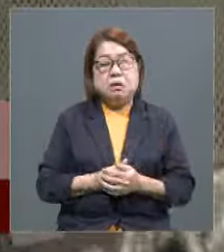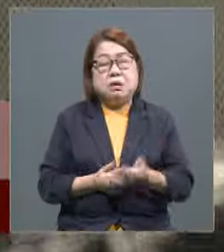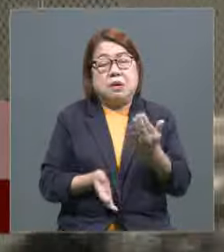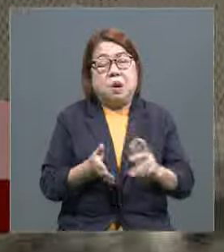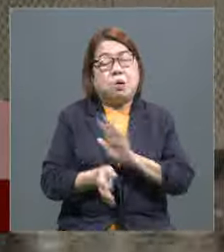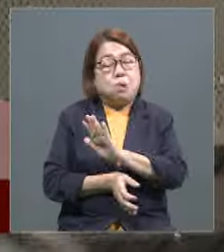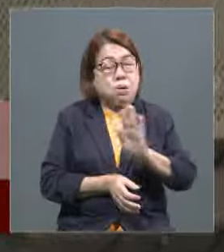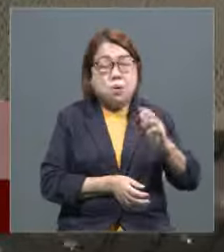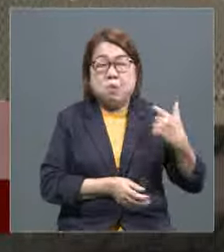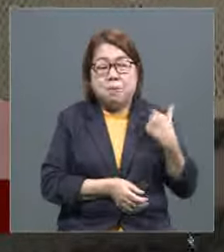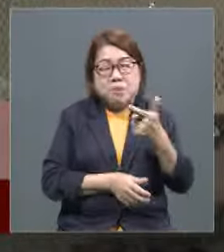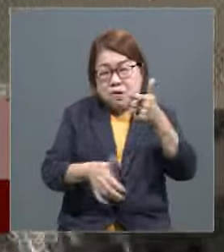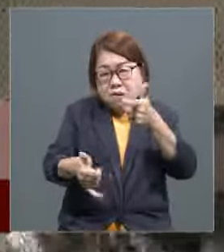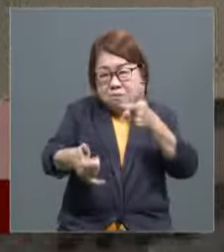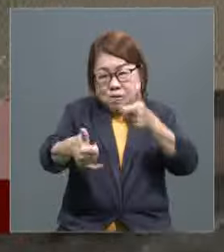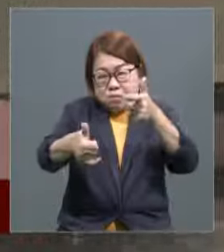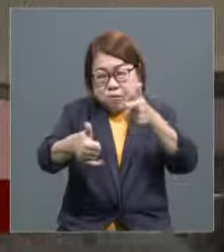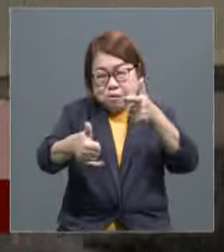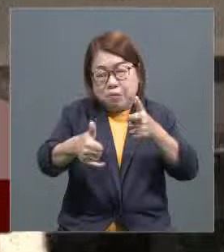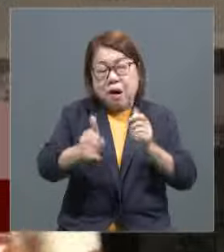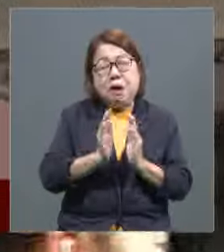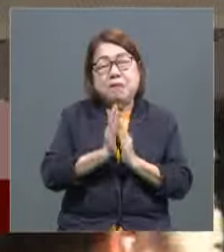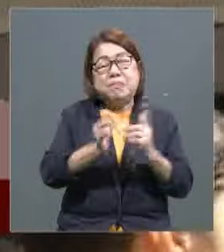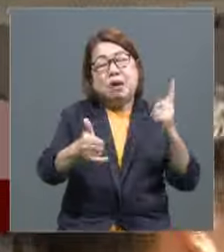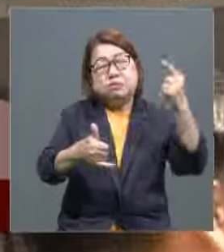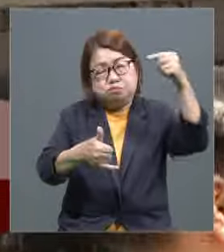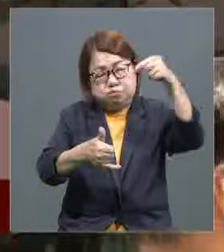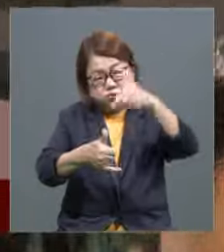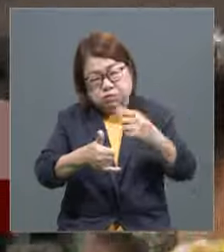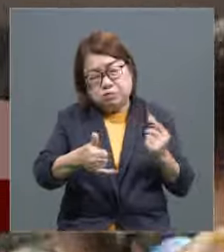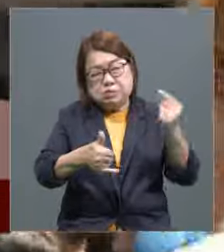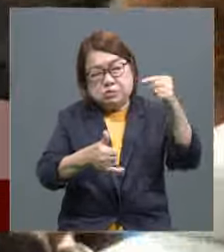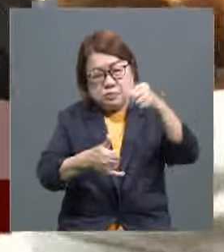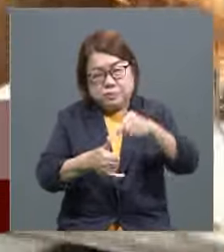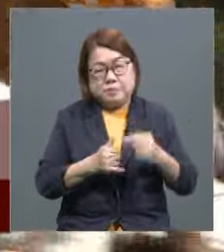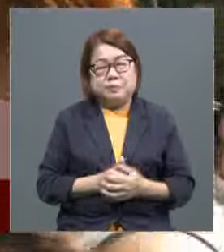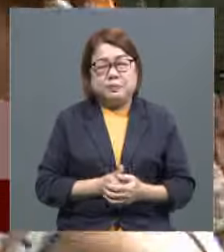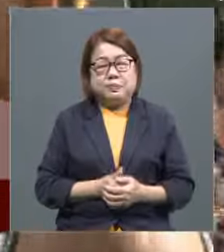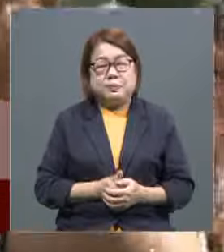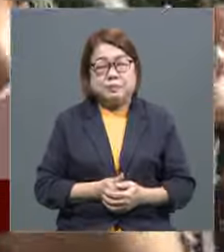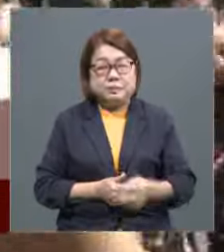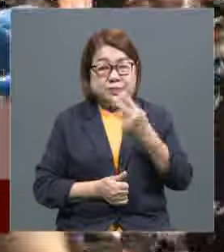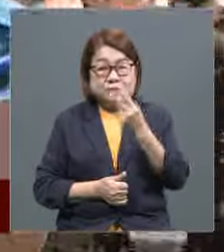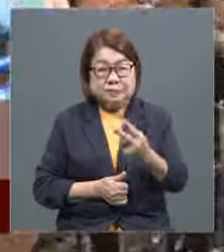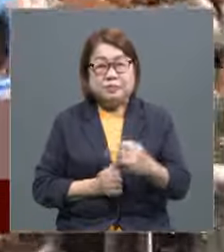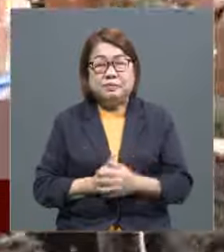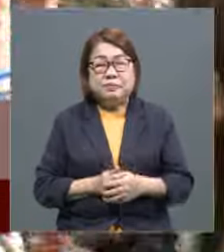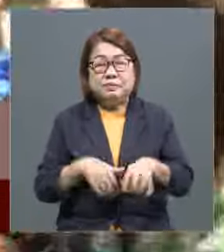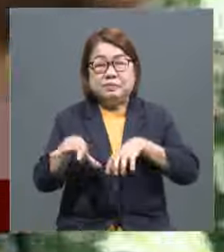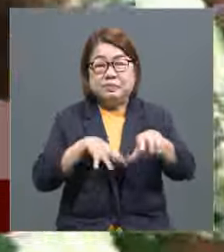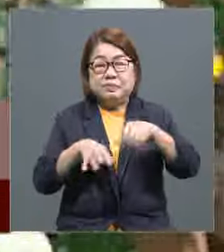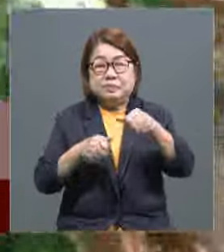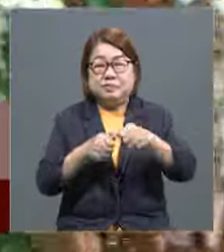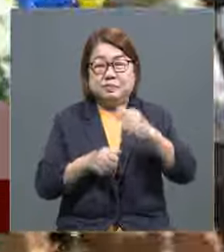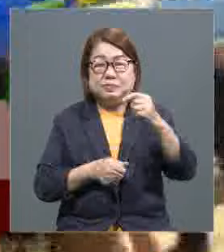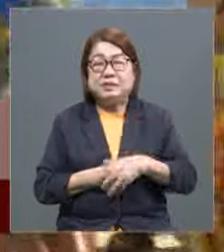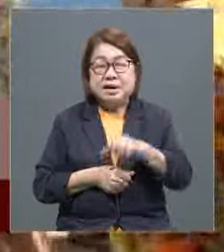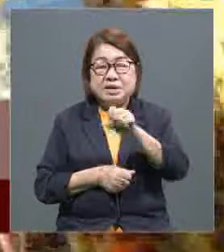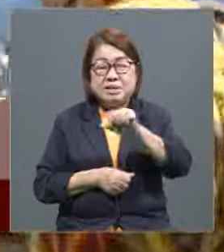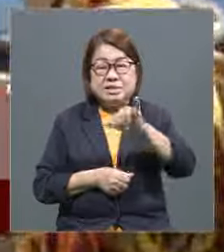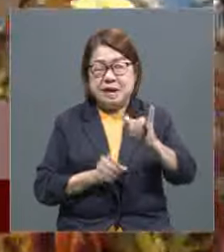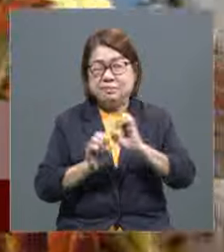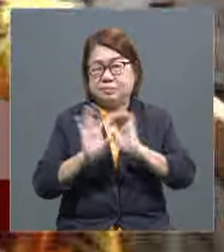นฉีดน้ำค่ะในมือในการยิงน้ำขึ้นไปเพื่อส่งน้ำพระกันโดยพร้อมเพรียงสร้างบรรยากาศให้งานสงกรานต์สยามนั้นเต็มไปด้วยสีสัน